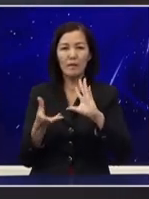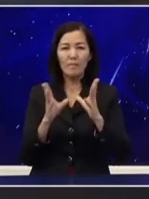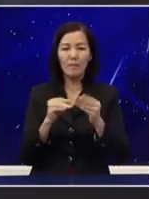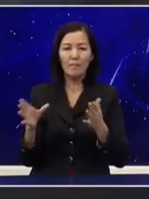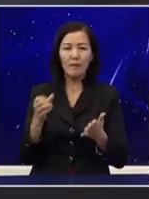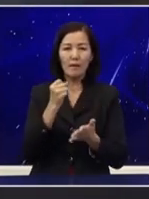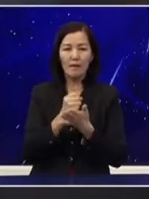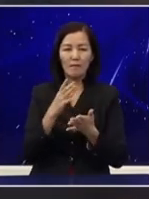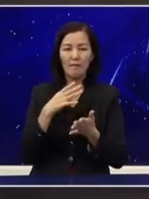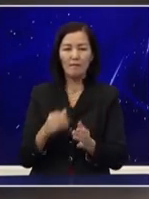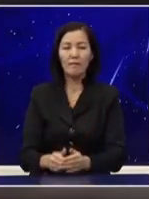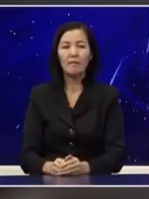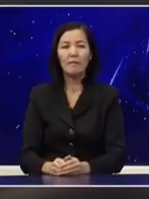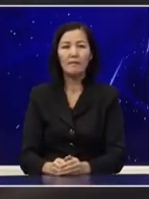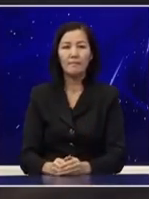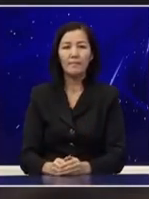тағайындалды.